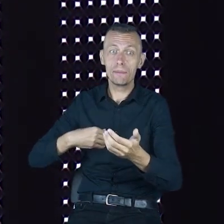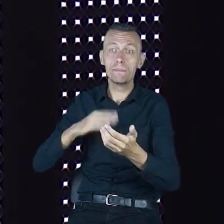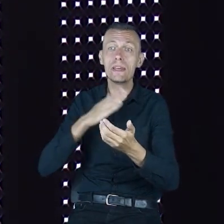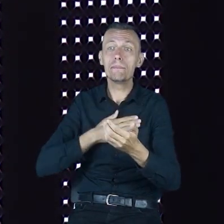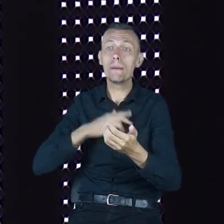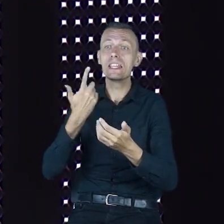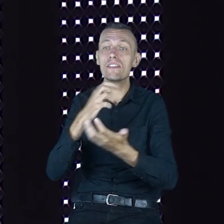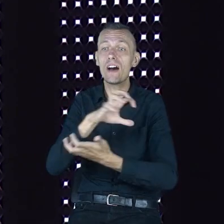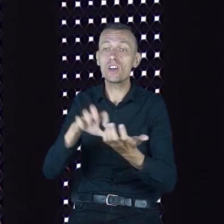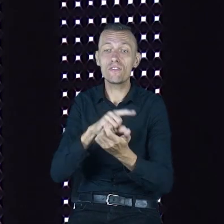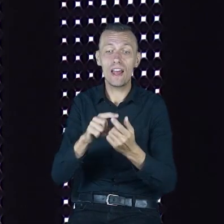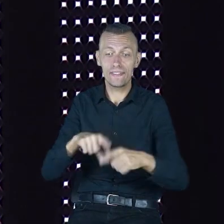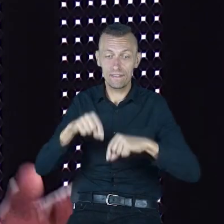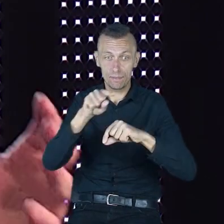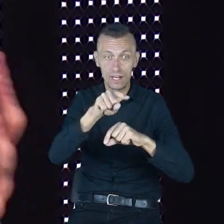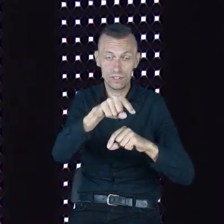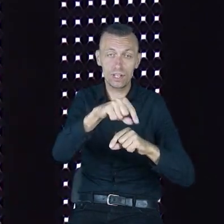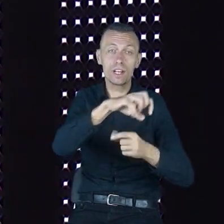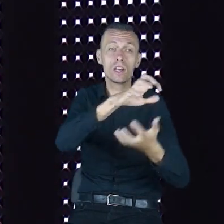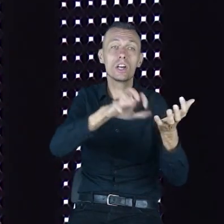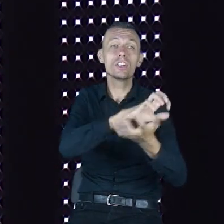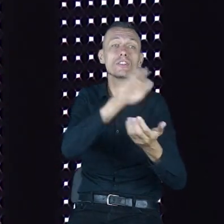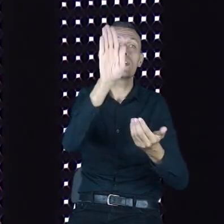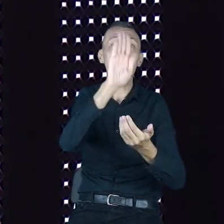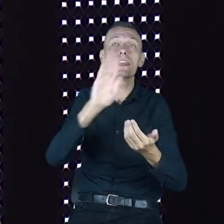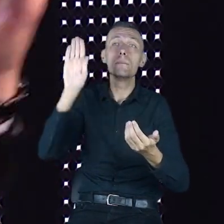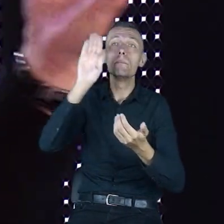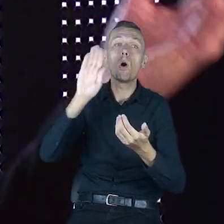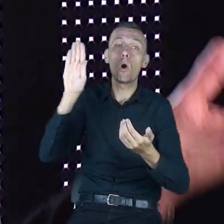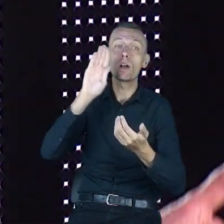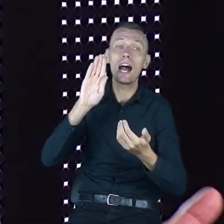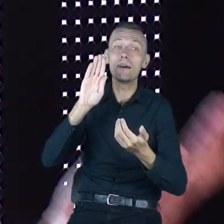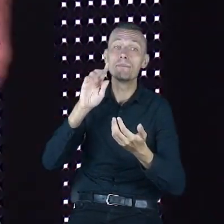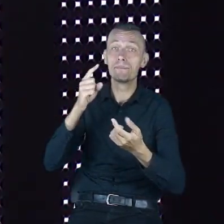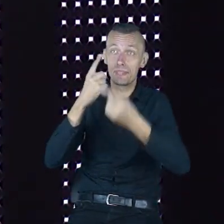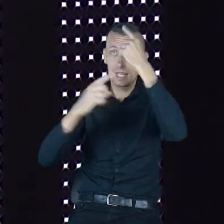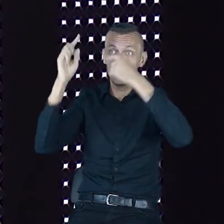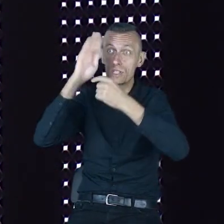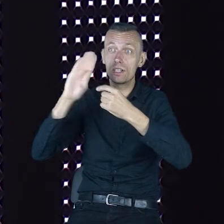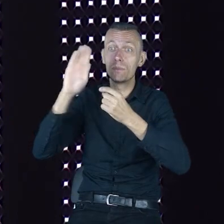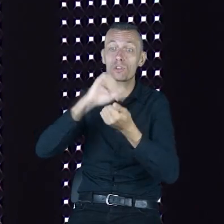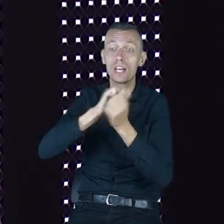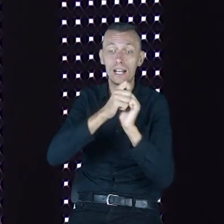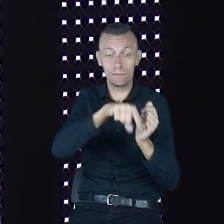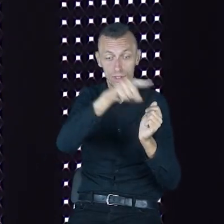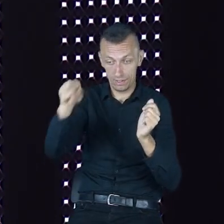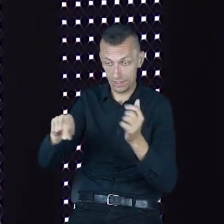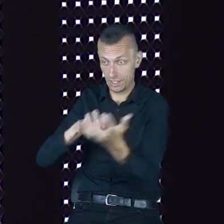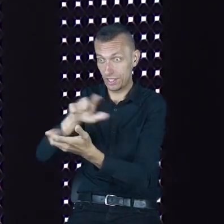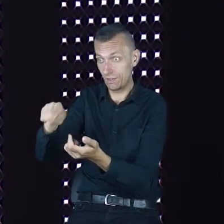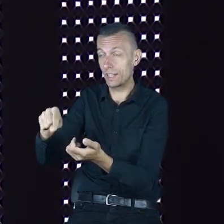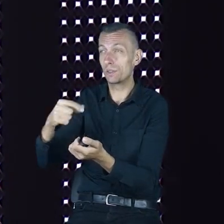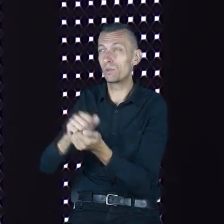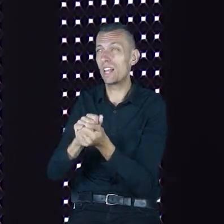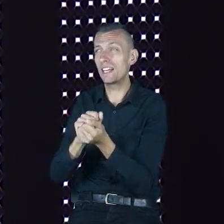Boga, gdzie są to Boże myśli, albo do świata niebożego, w którym są nieboże